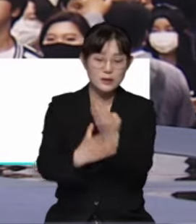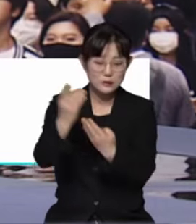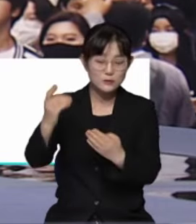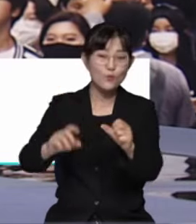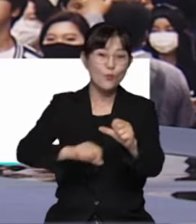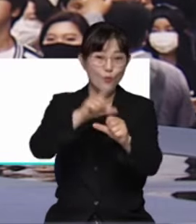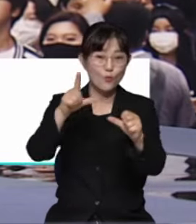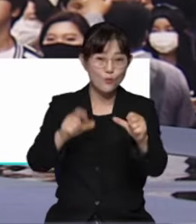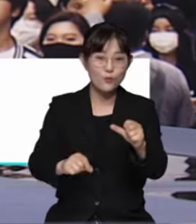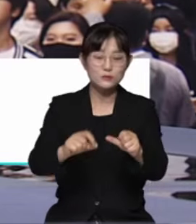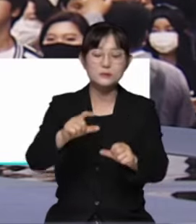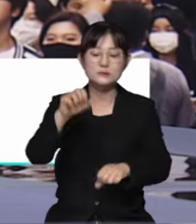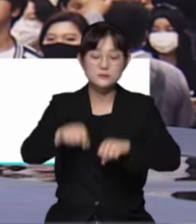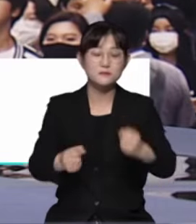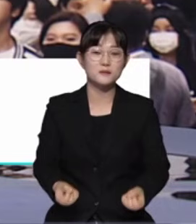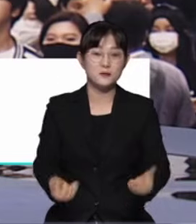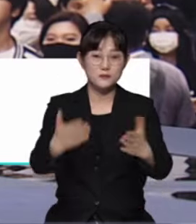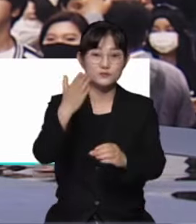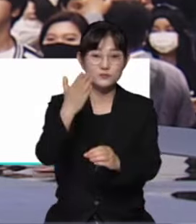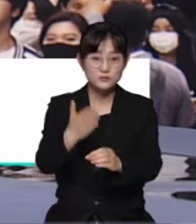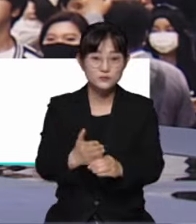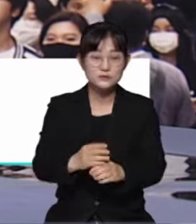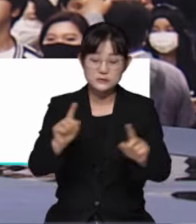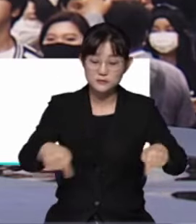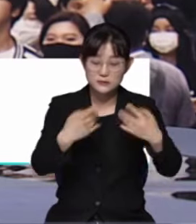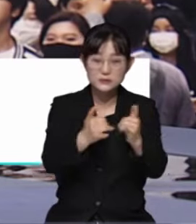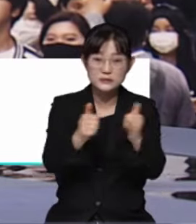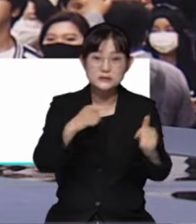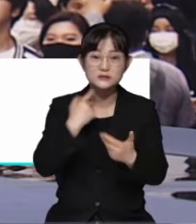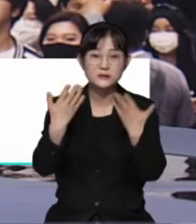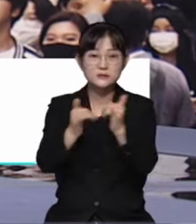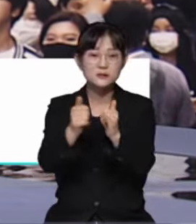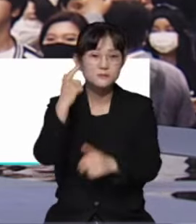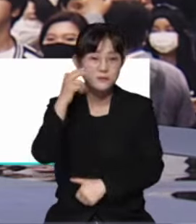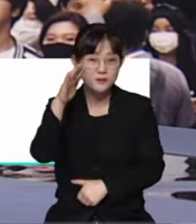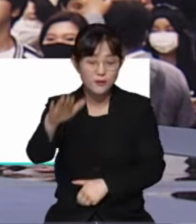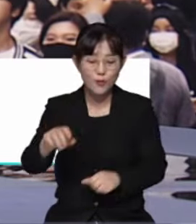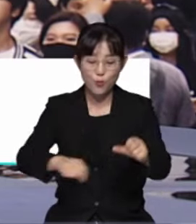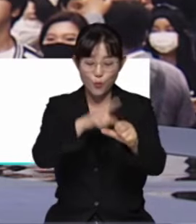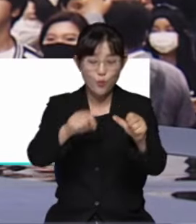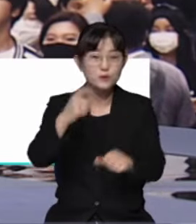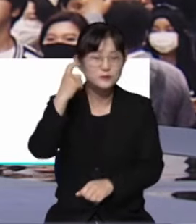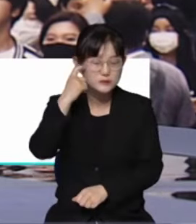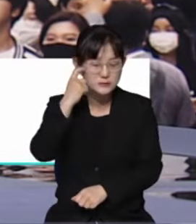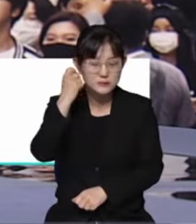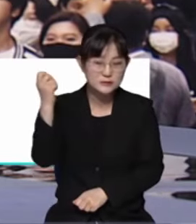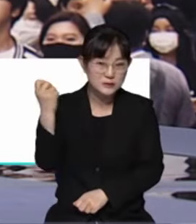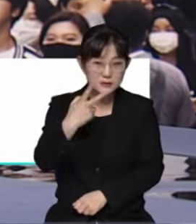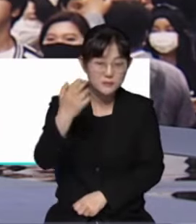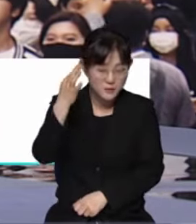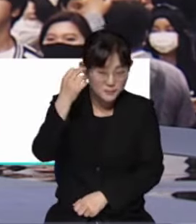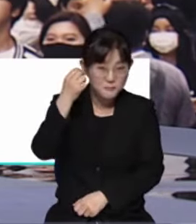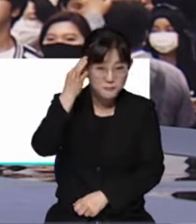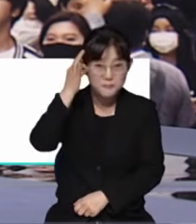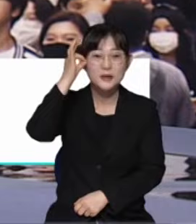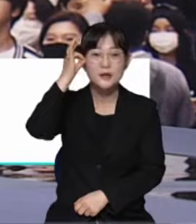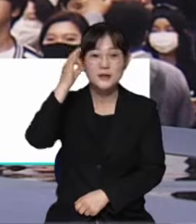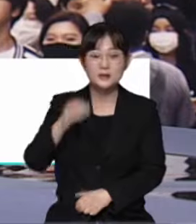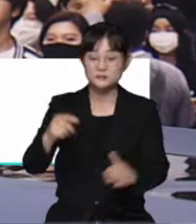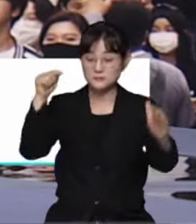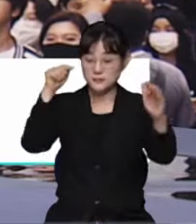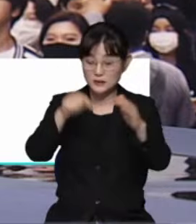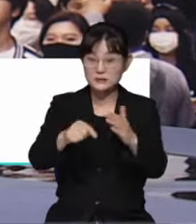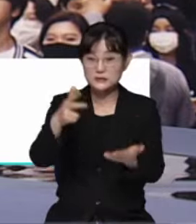열리고 있습니다. 참석자들은 희생자들의 넋을 위로하며 5월 광주의 대동정신을 기렸습니다. 현장에 나가 있는 취재기자